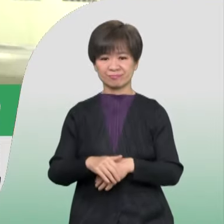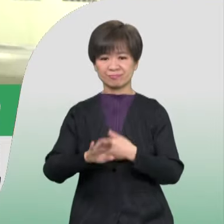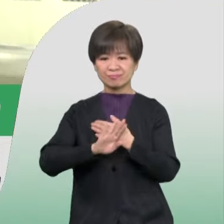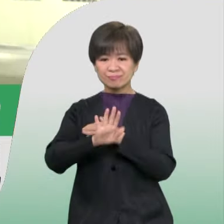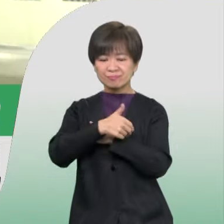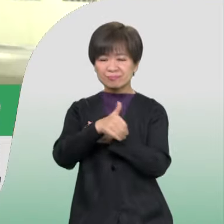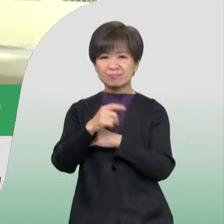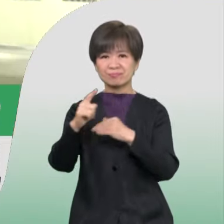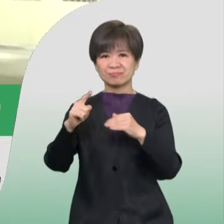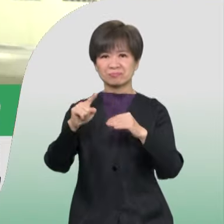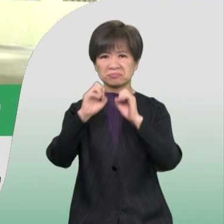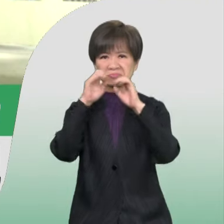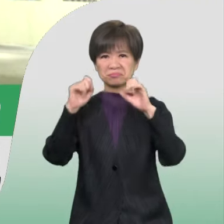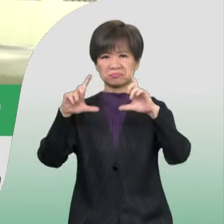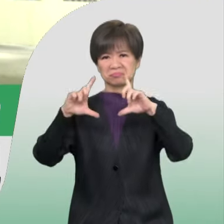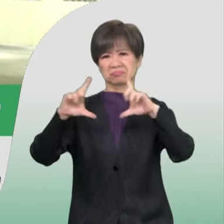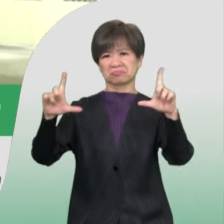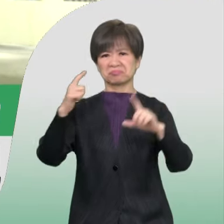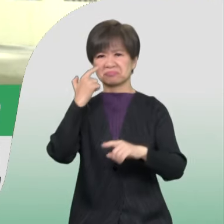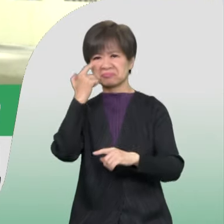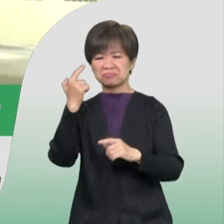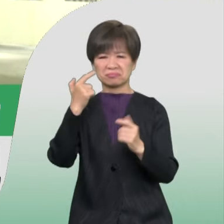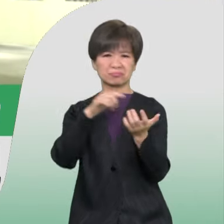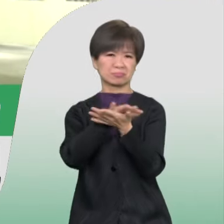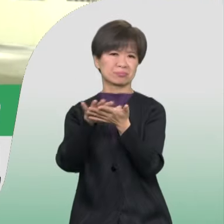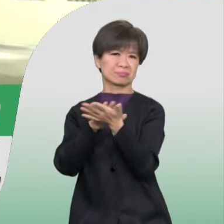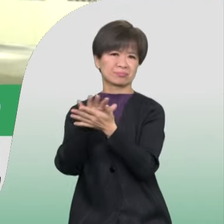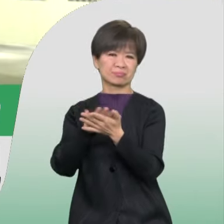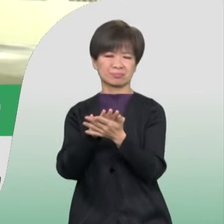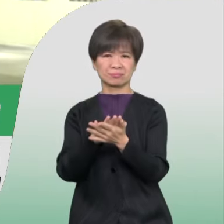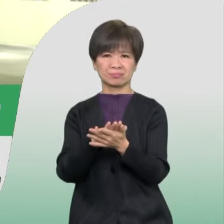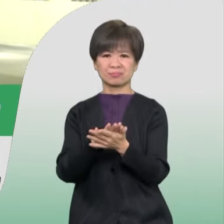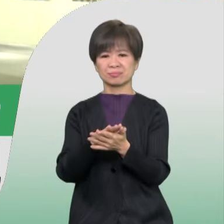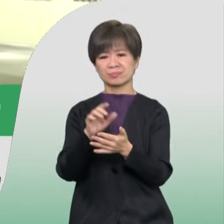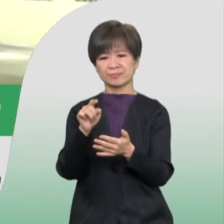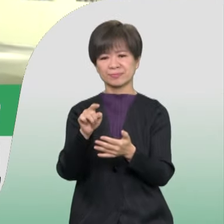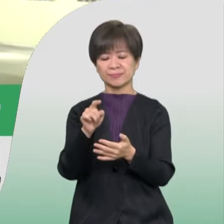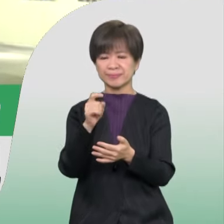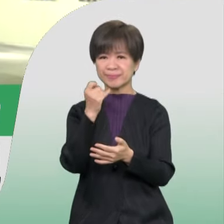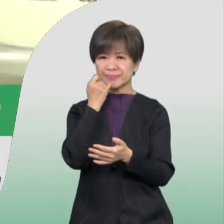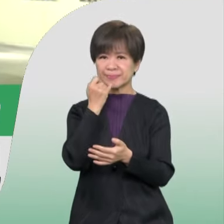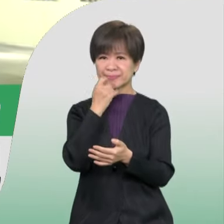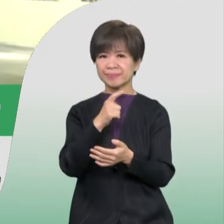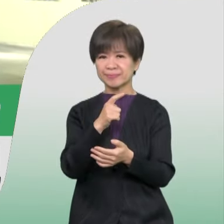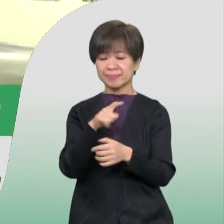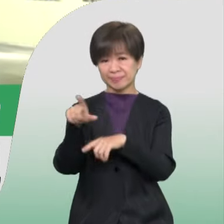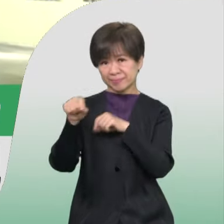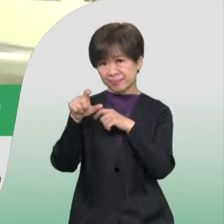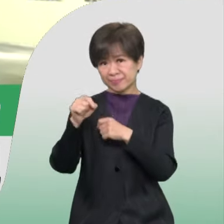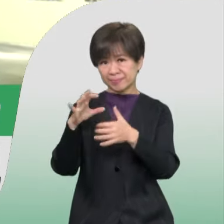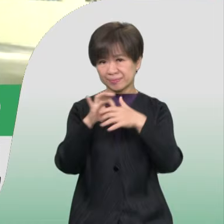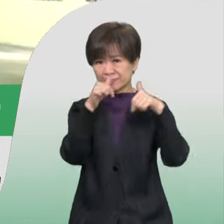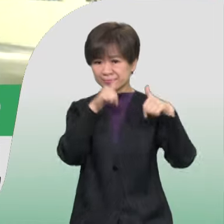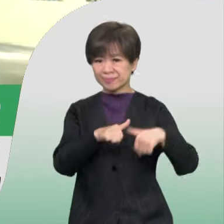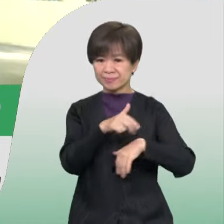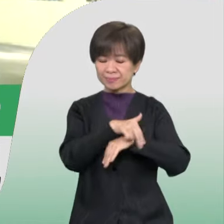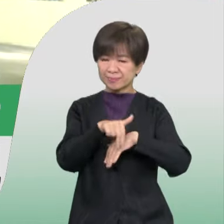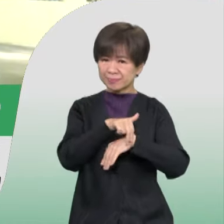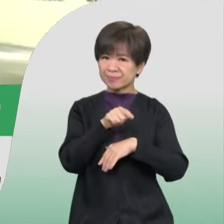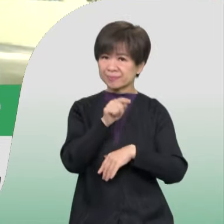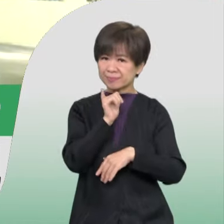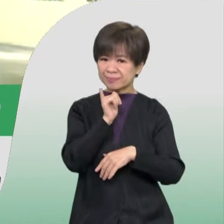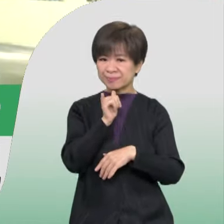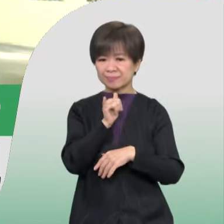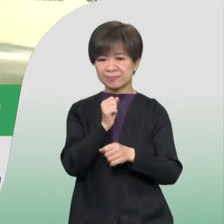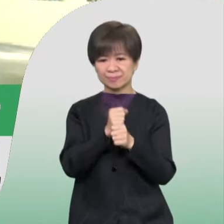有招牌过大或者是有点凌乱的问题，那我觉得可以建议参考一下关西的招牌的设计啊，或是